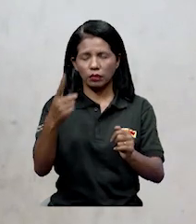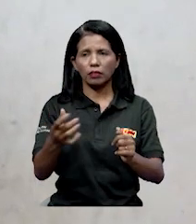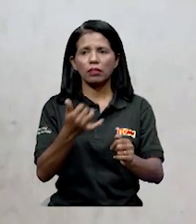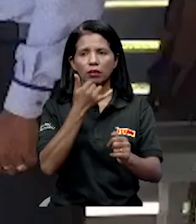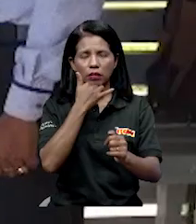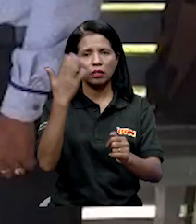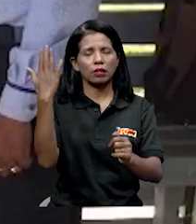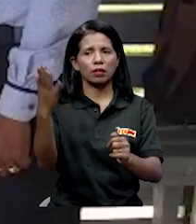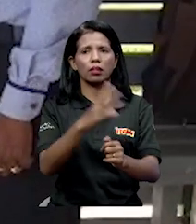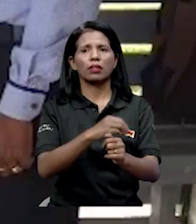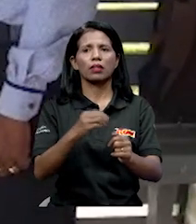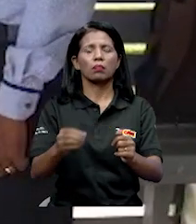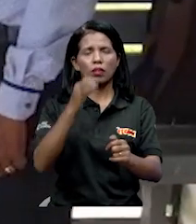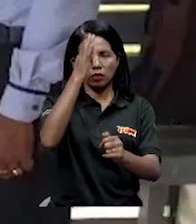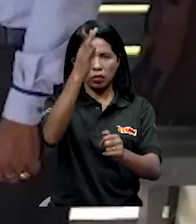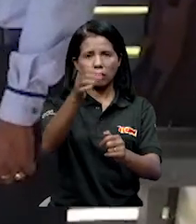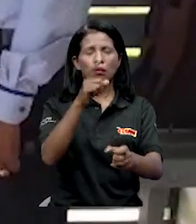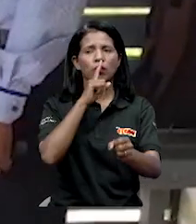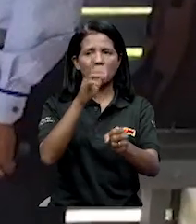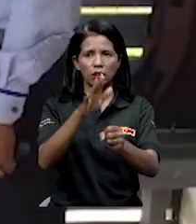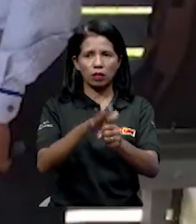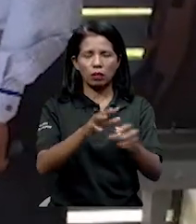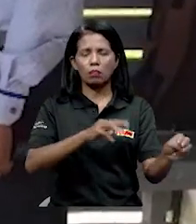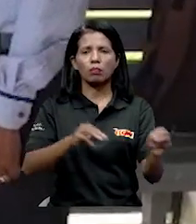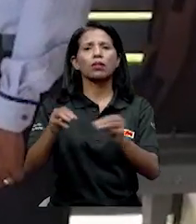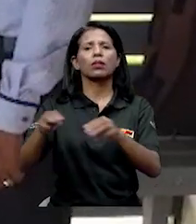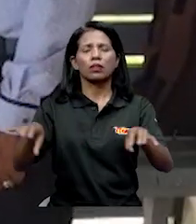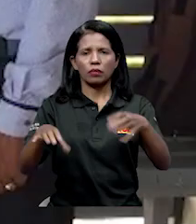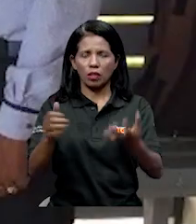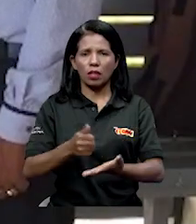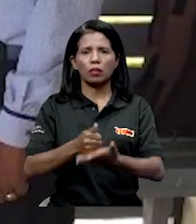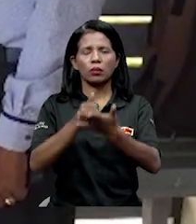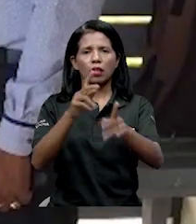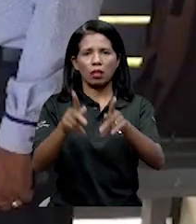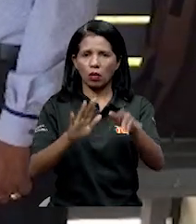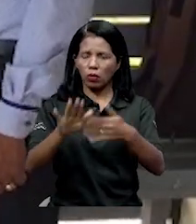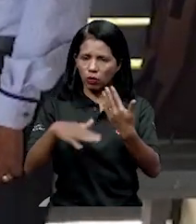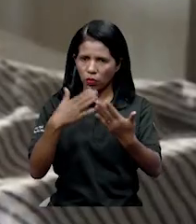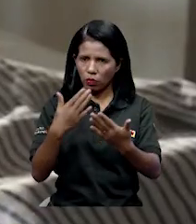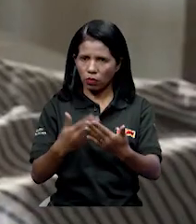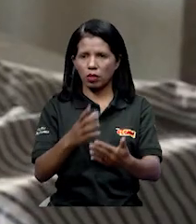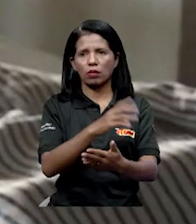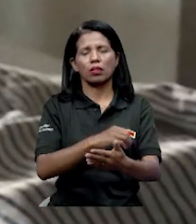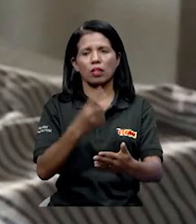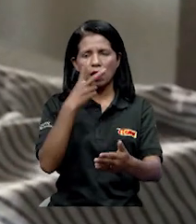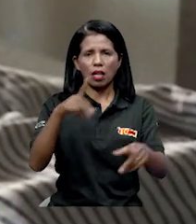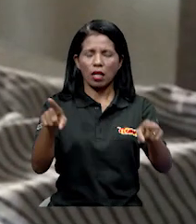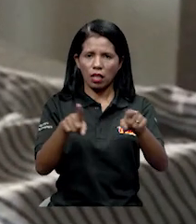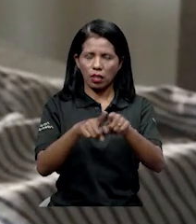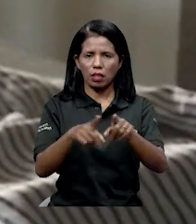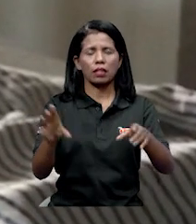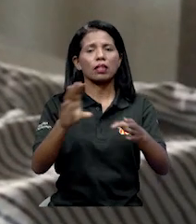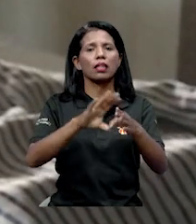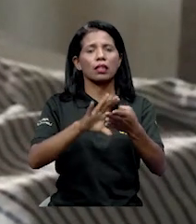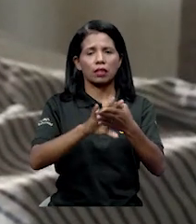acontece durante ne, ba futuro ne promete, se muda sistema atendimento ba cidadão Sira, ne be trata documento hanesan certidão